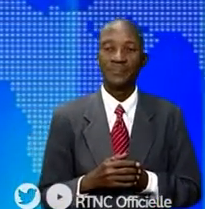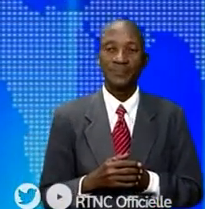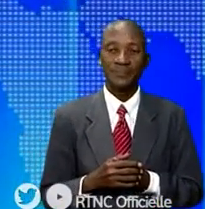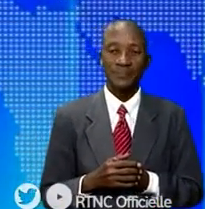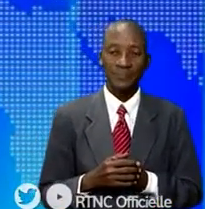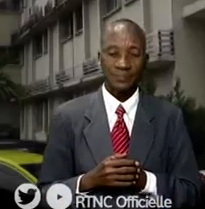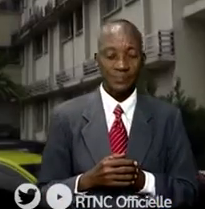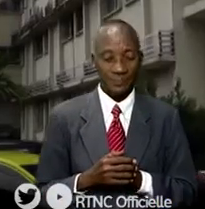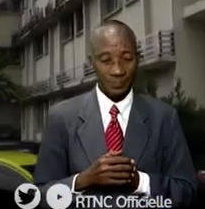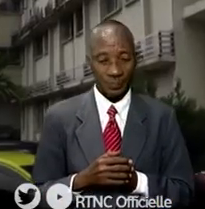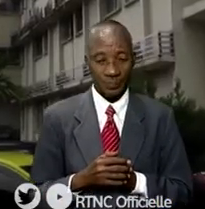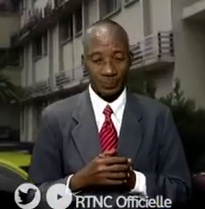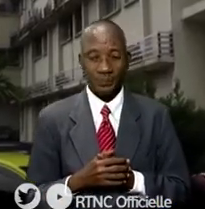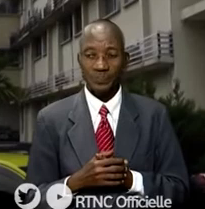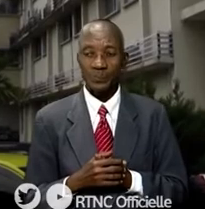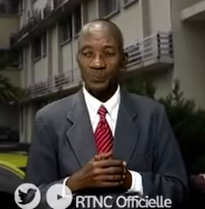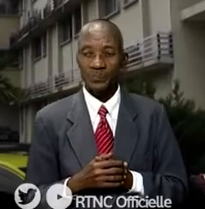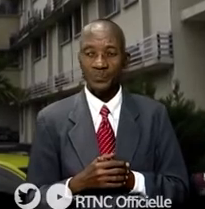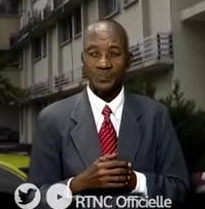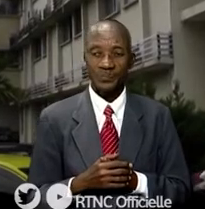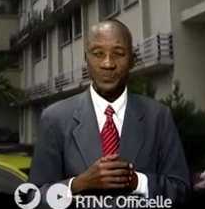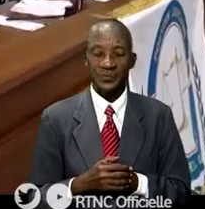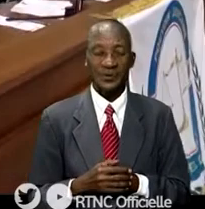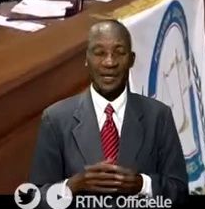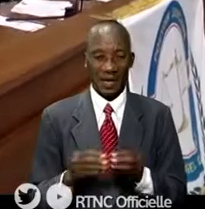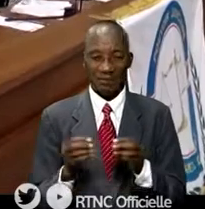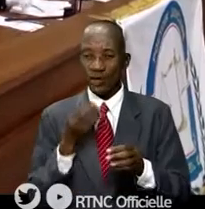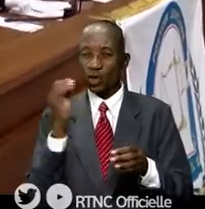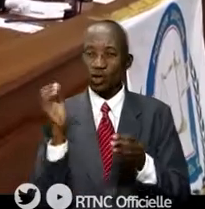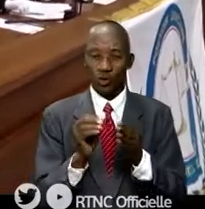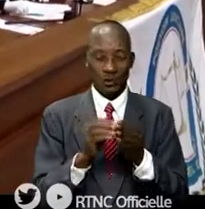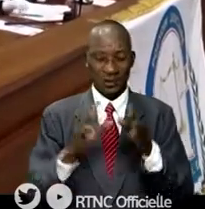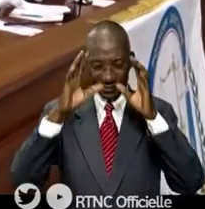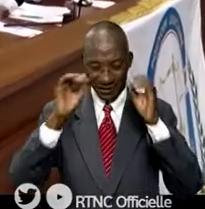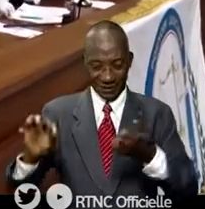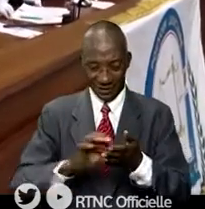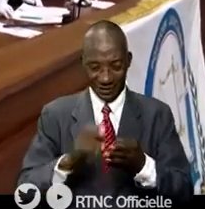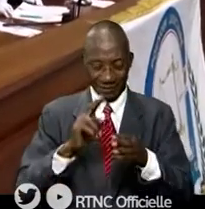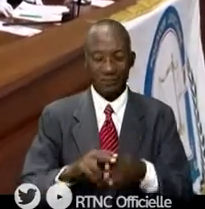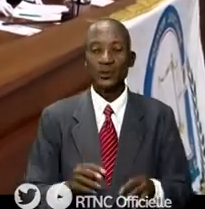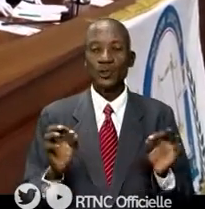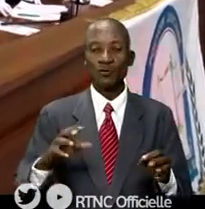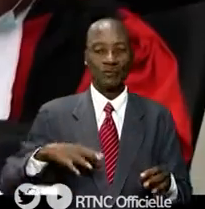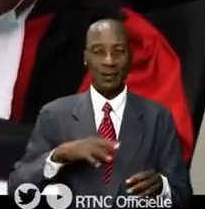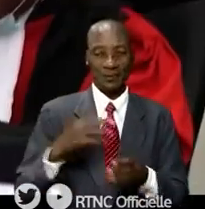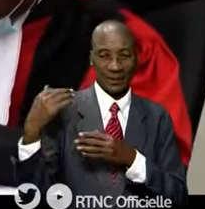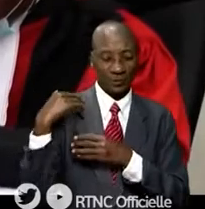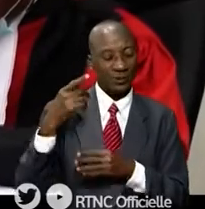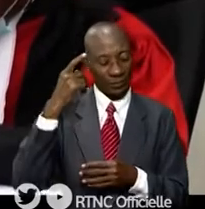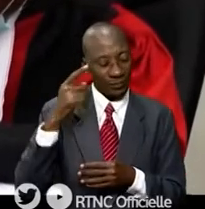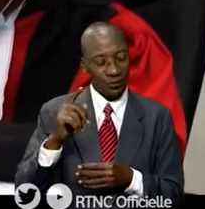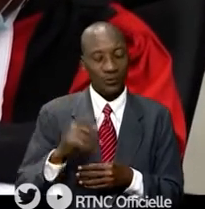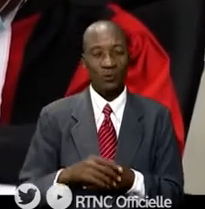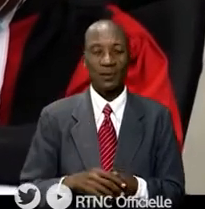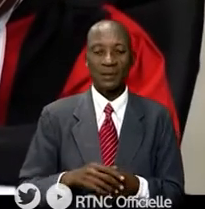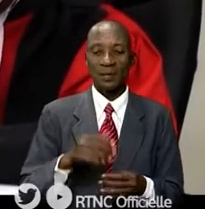du Conseil d'État. Nommés par ordonnance présidentielle le 20 mai dernier, les nouveaux membres du Collège des conseillers de l'autorité de régulation de